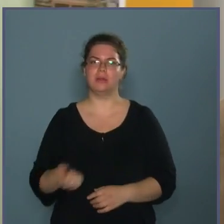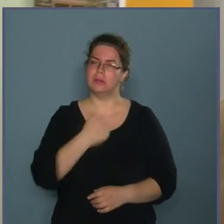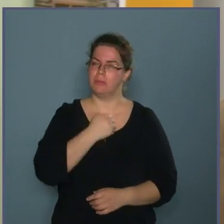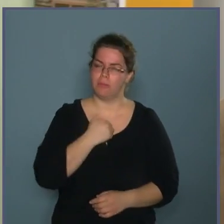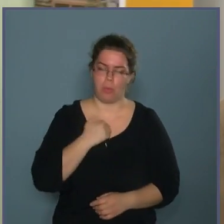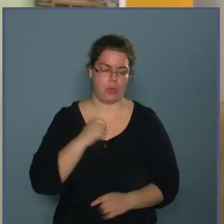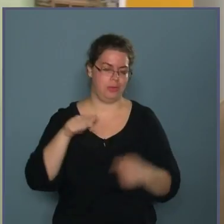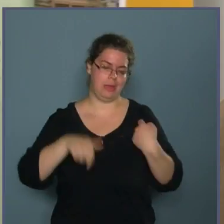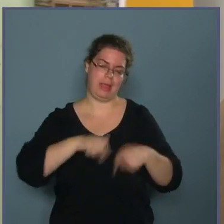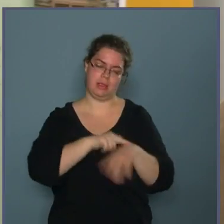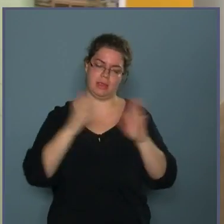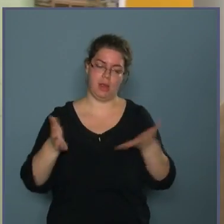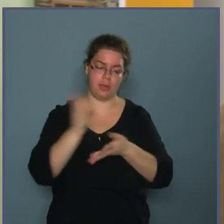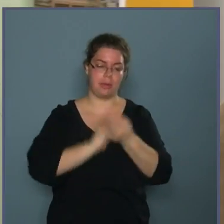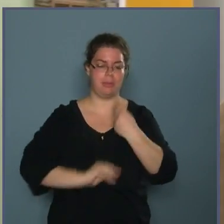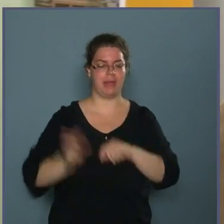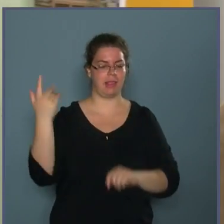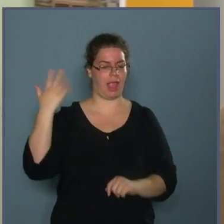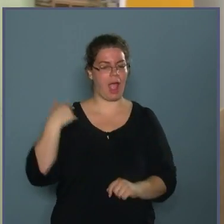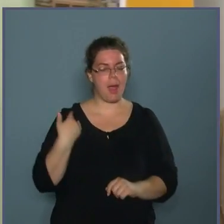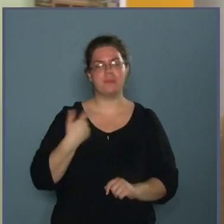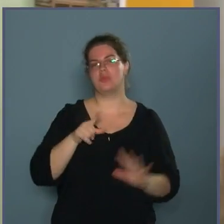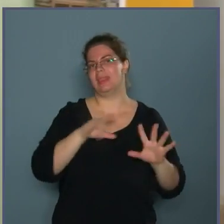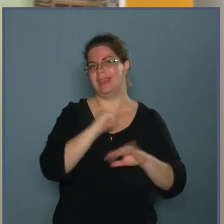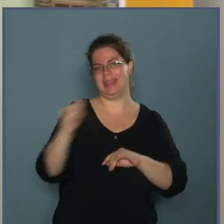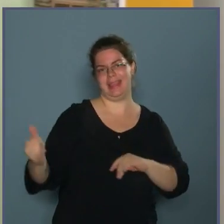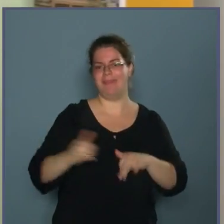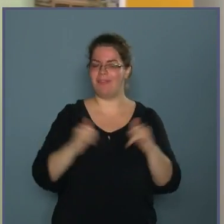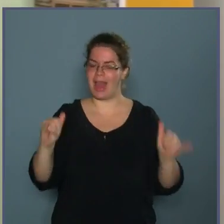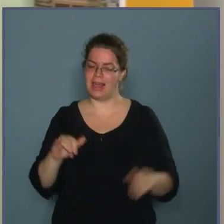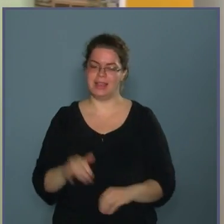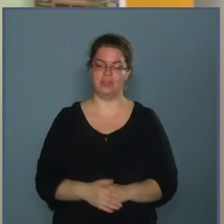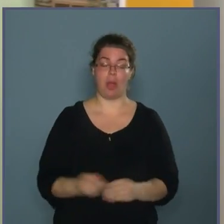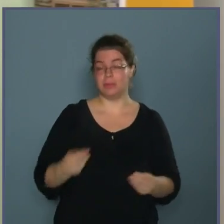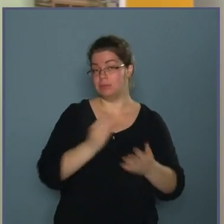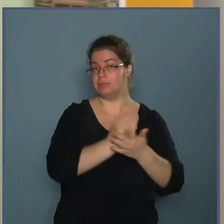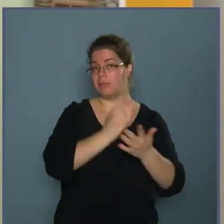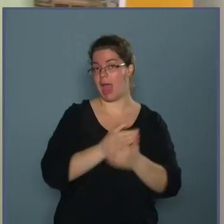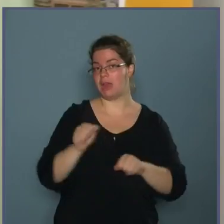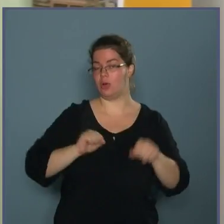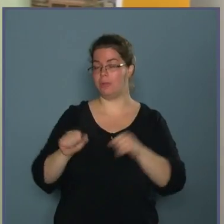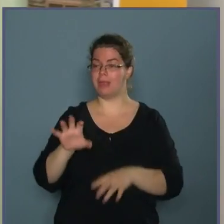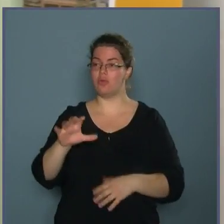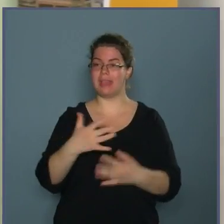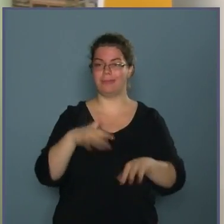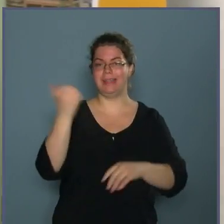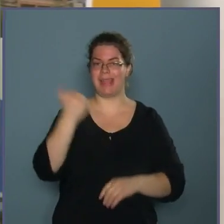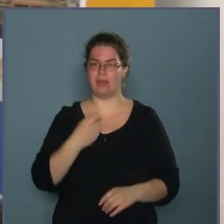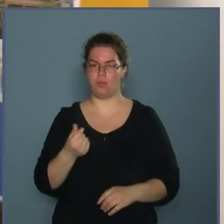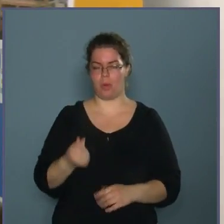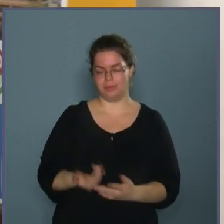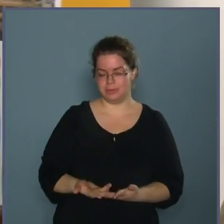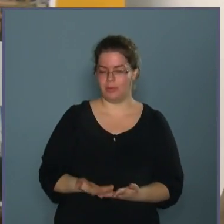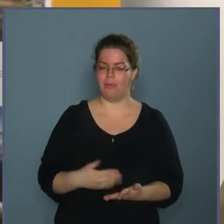kiböjtölték ezt az időszakot, hiszen az elmúlt 7 év fejlesztései, amire már a kormány 500 milliárdot fordított, ezek